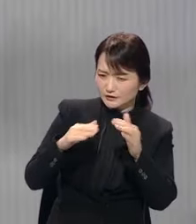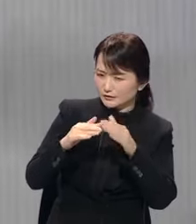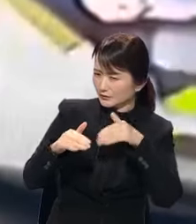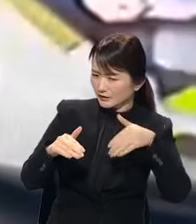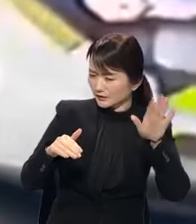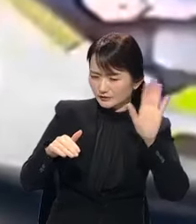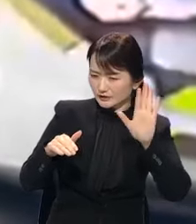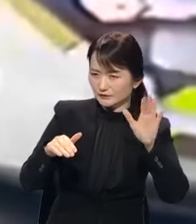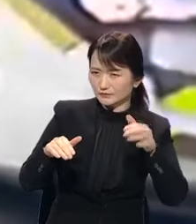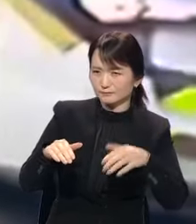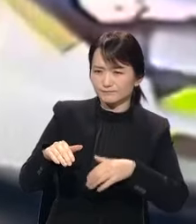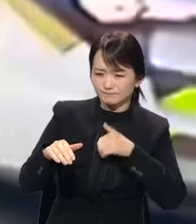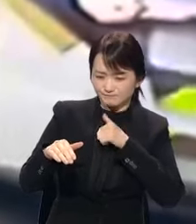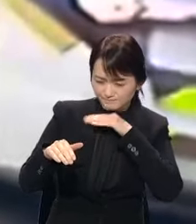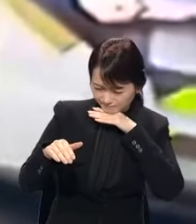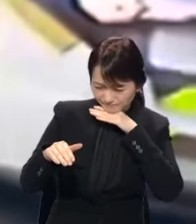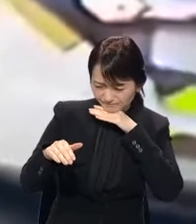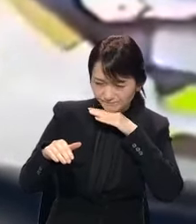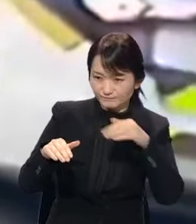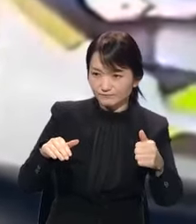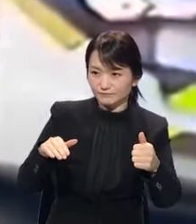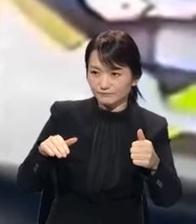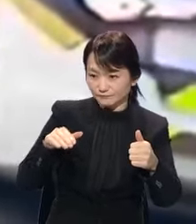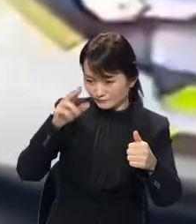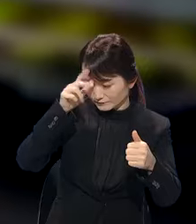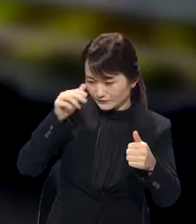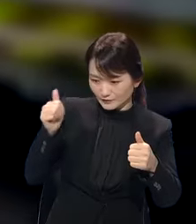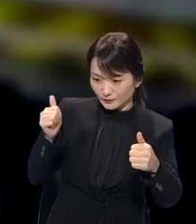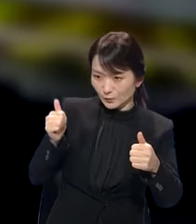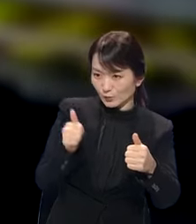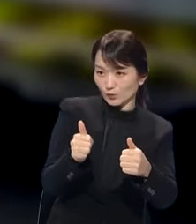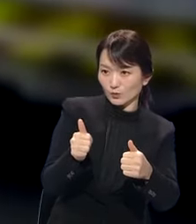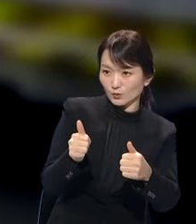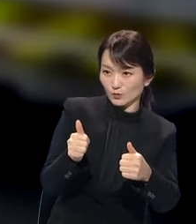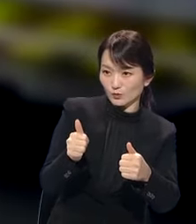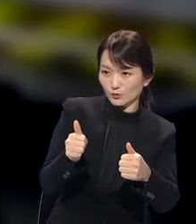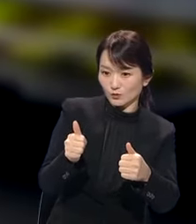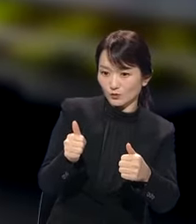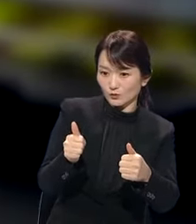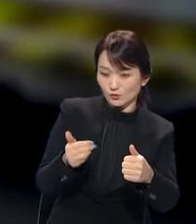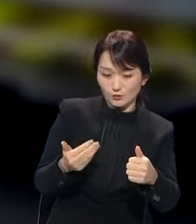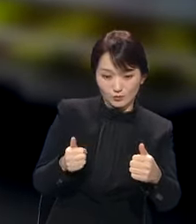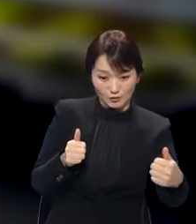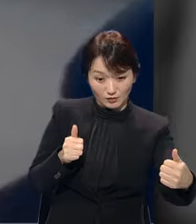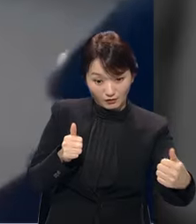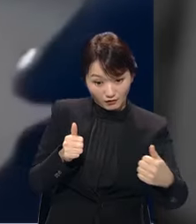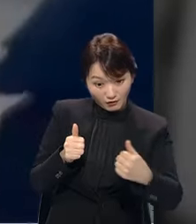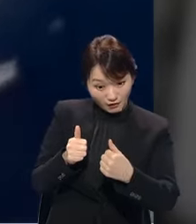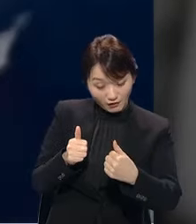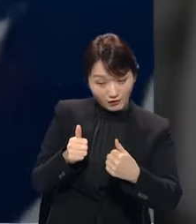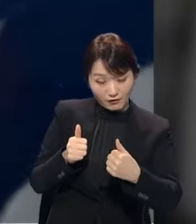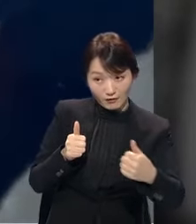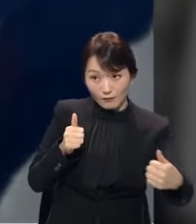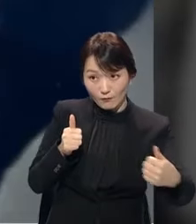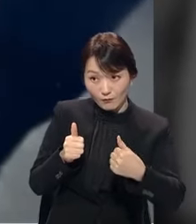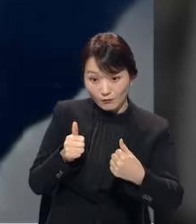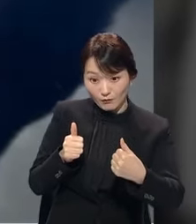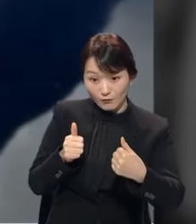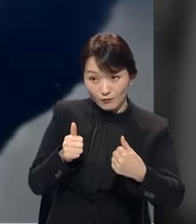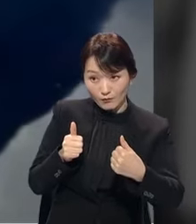있다가 이제 갑자기 아까 경찰 아저씨가 딱 나오니까 저기서 갑자기 경찰 아저씨한테 뛰어가는 건 쉬운 일이 아닌데 갑자기 뛰어가다가